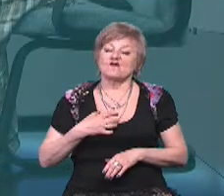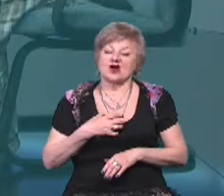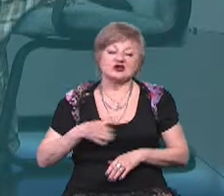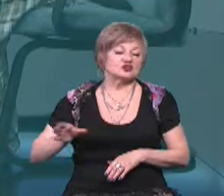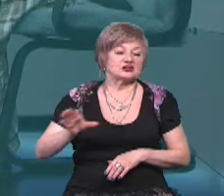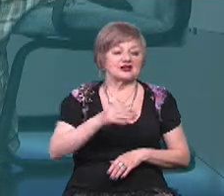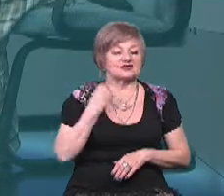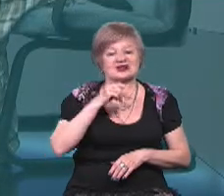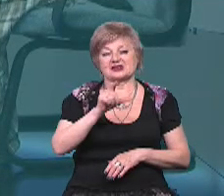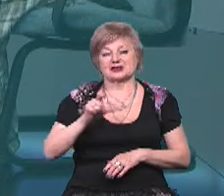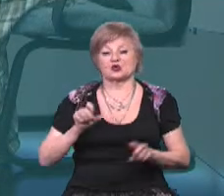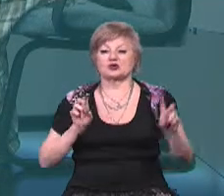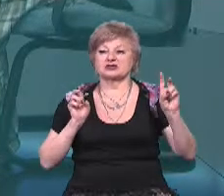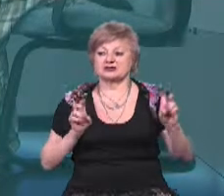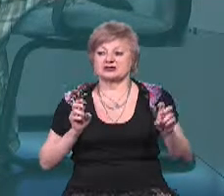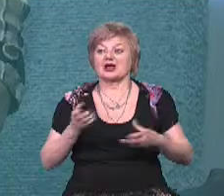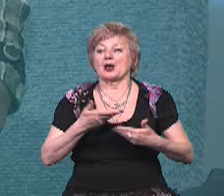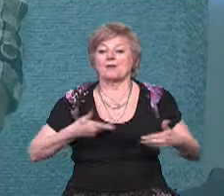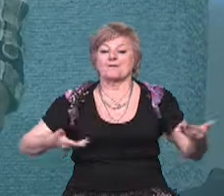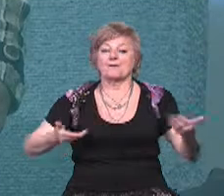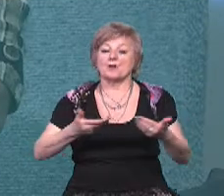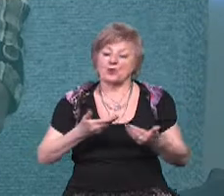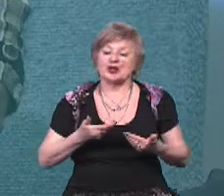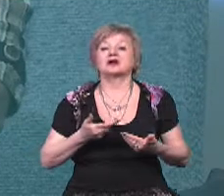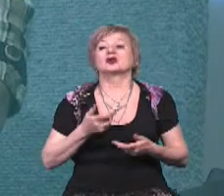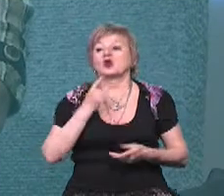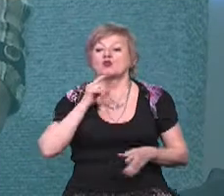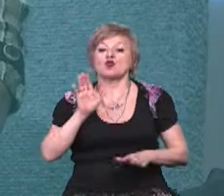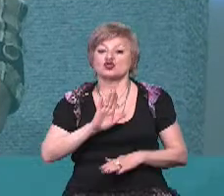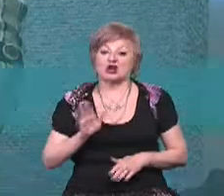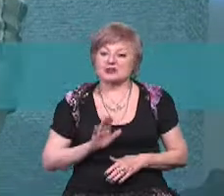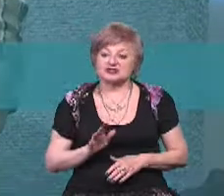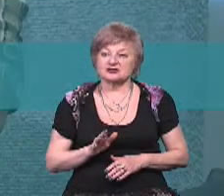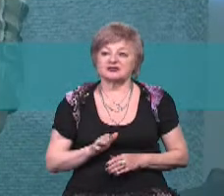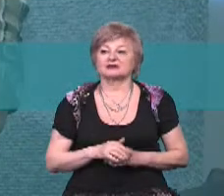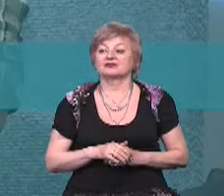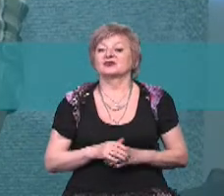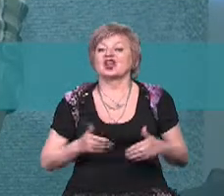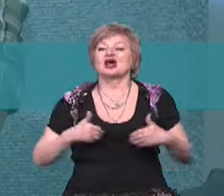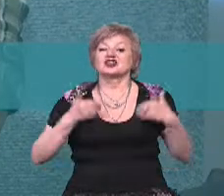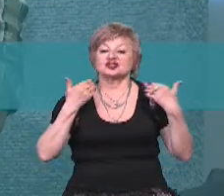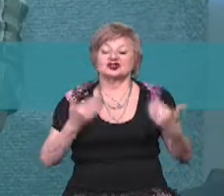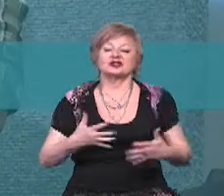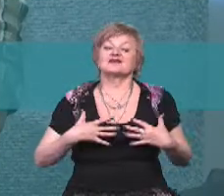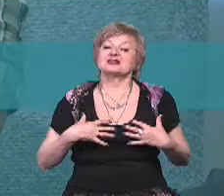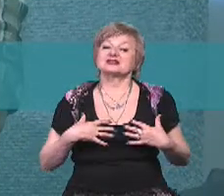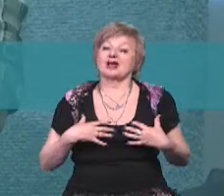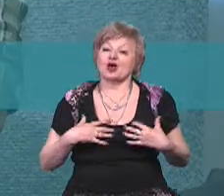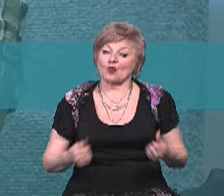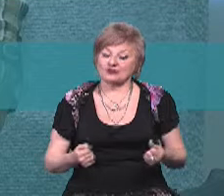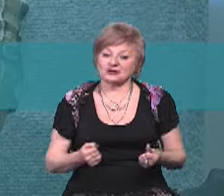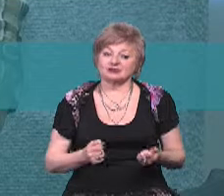всіх запоріжців тему. А ми з вами, шановні телеглядачі, прощаємося. Бажаємо вам міцного